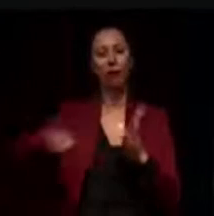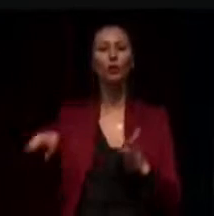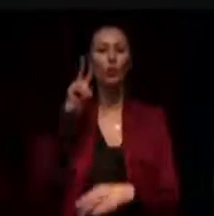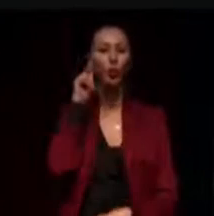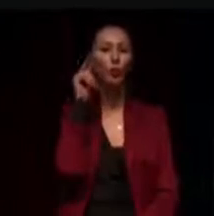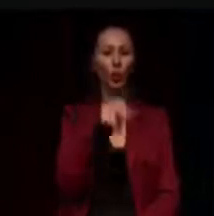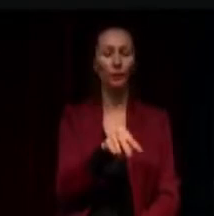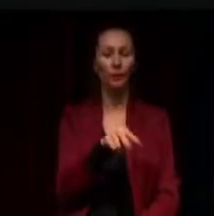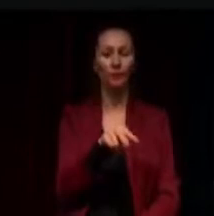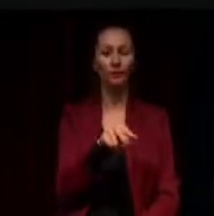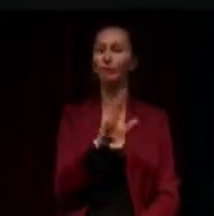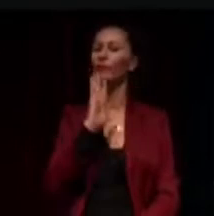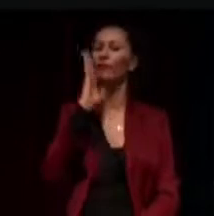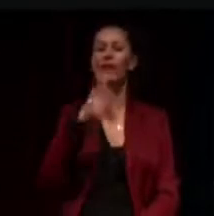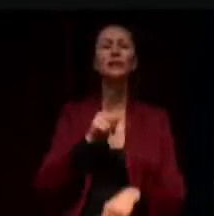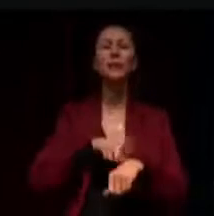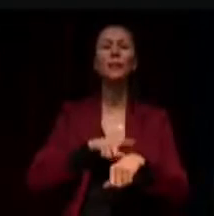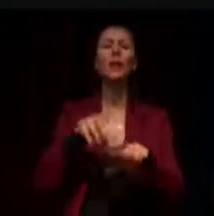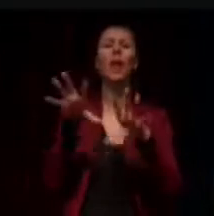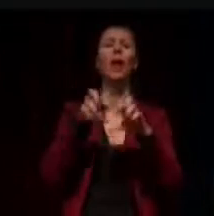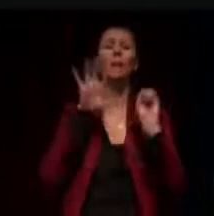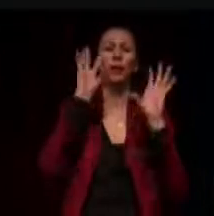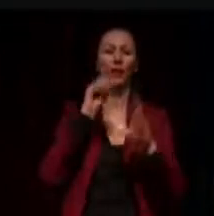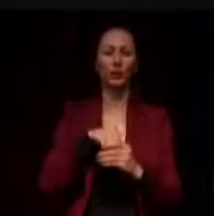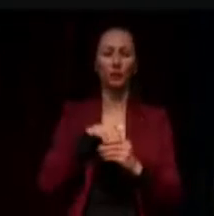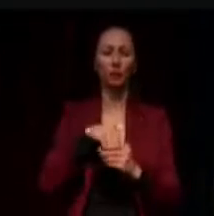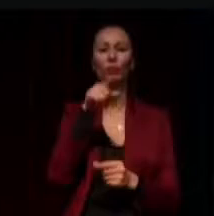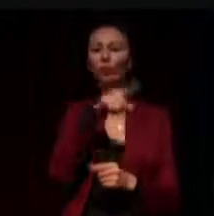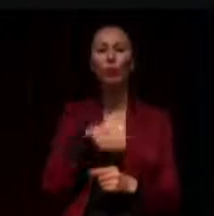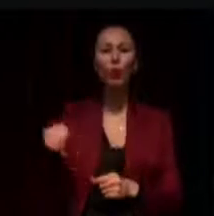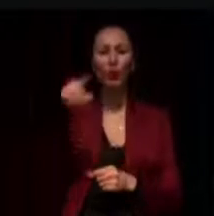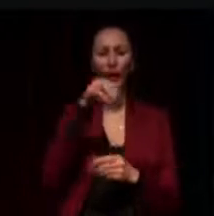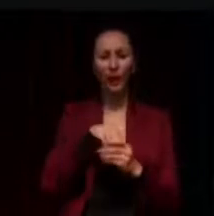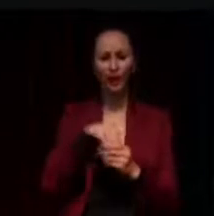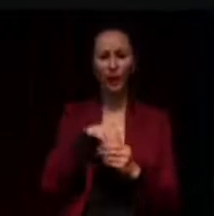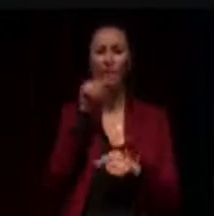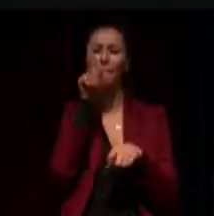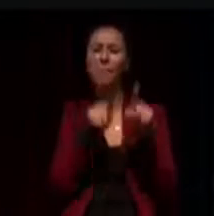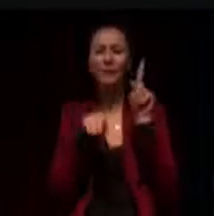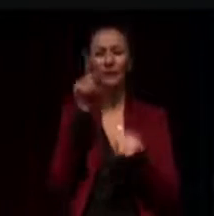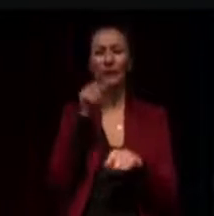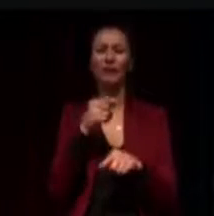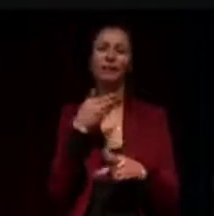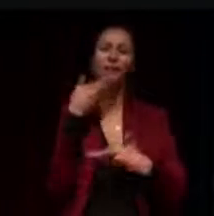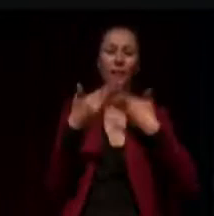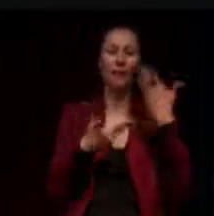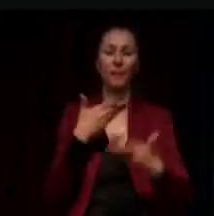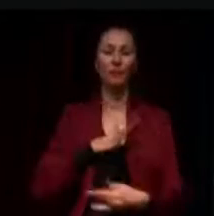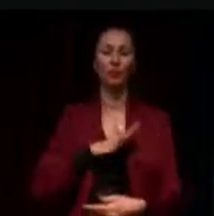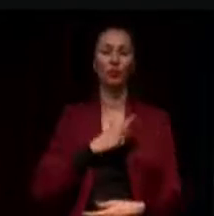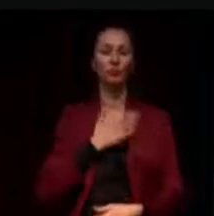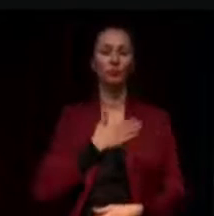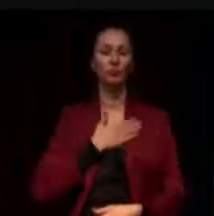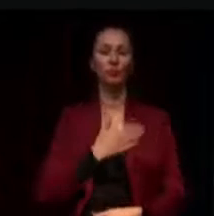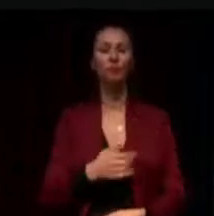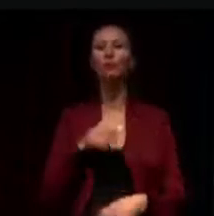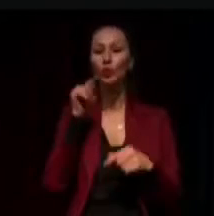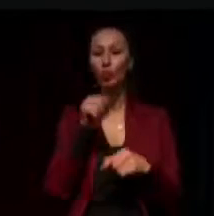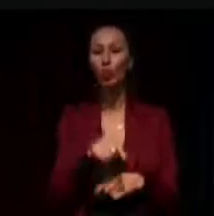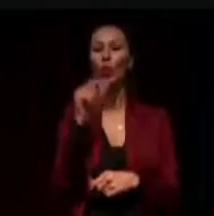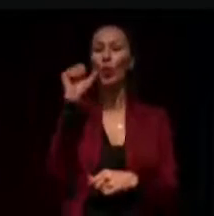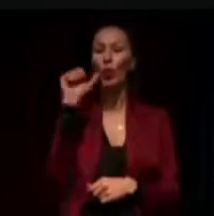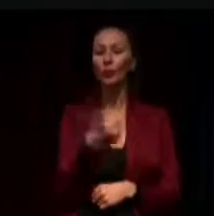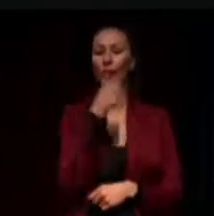görülmektedir. Fazla zamanınızı almamak için bu kesimlerden bazılarına dokunmak istiyorum.